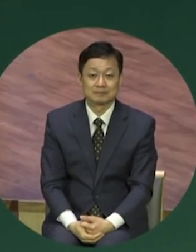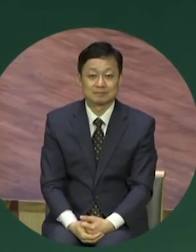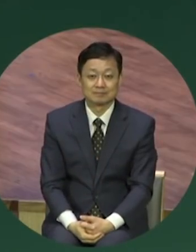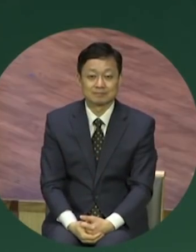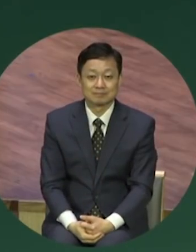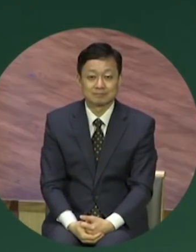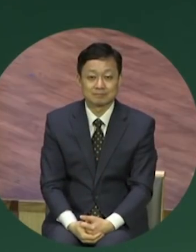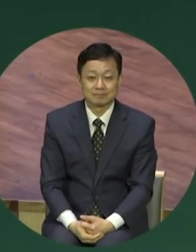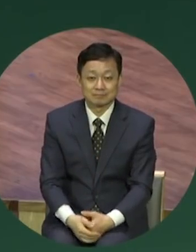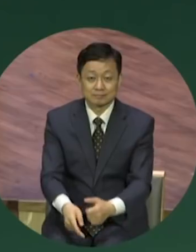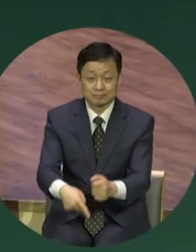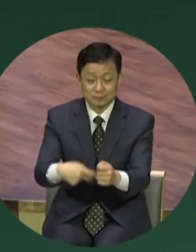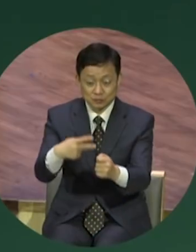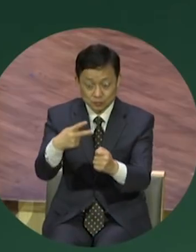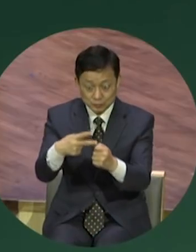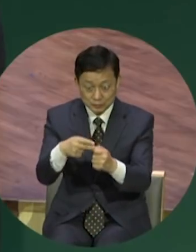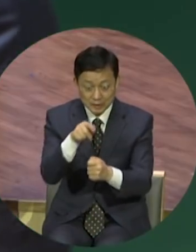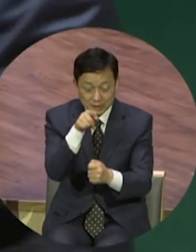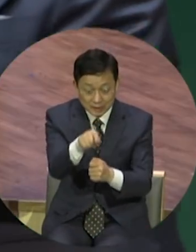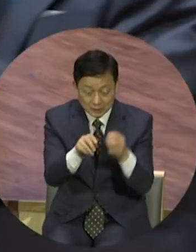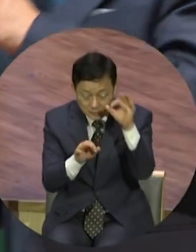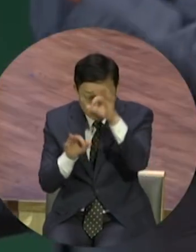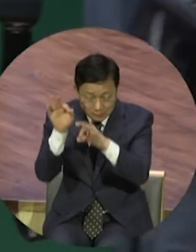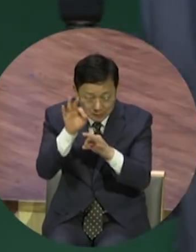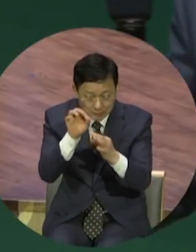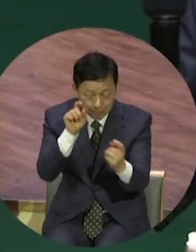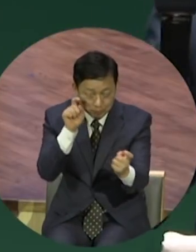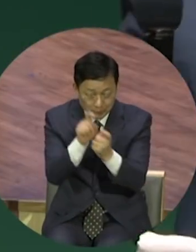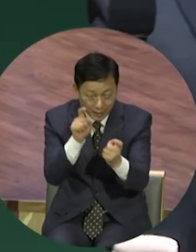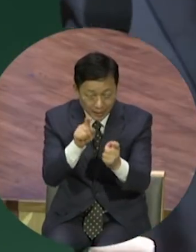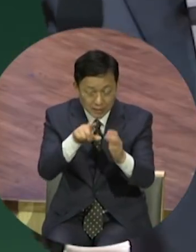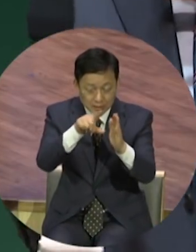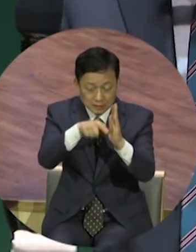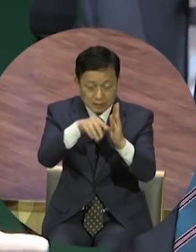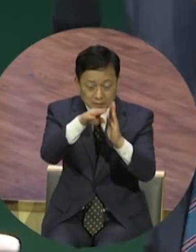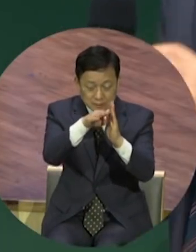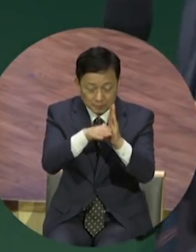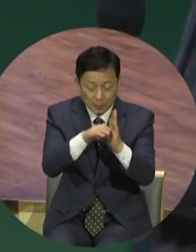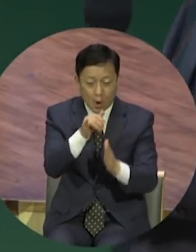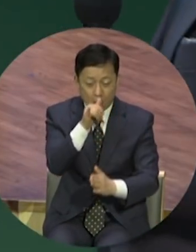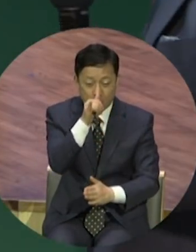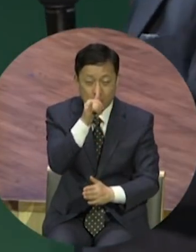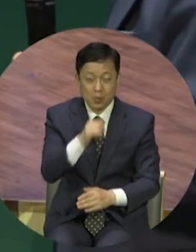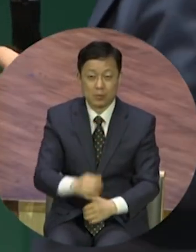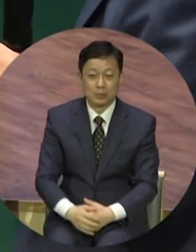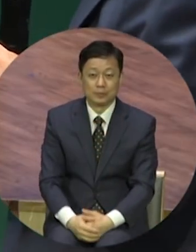이걸 찾는 시간표도 있습니다. There is also a time schedule for you to find these